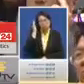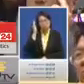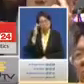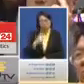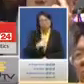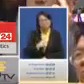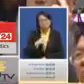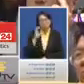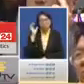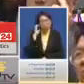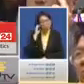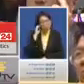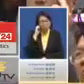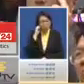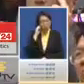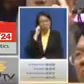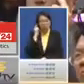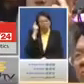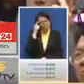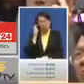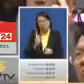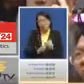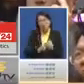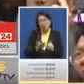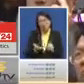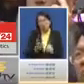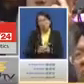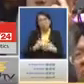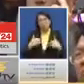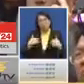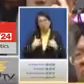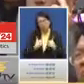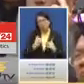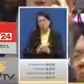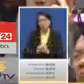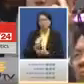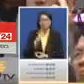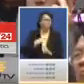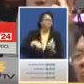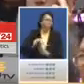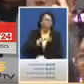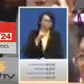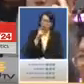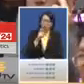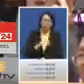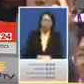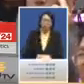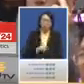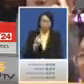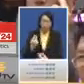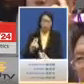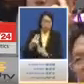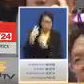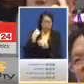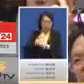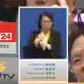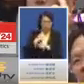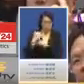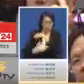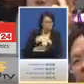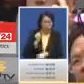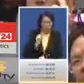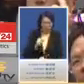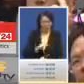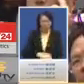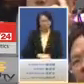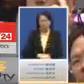นี้ร้อยจุรินทร์ก็เหนื่อยอ่ะเพราะนั้นเราต้องกลับมาทำตัวนี้นะครับท่านประธานครับแล้วตัวค